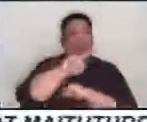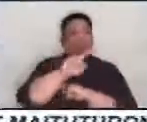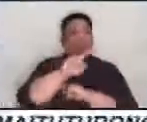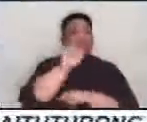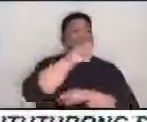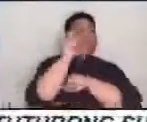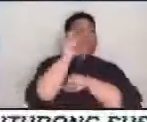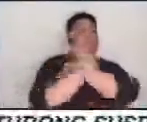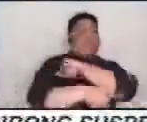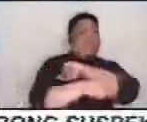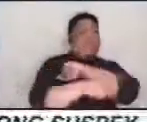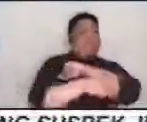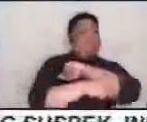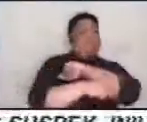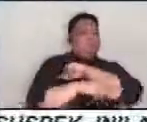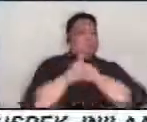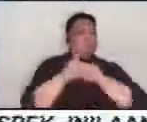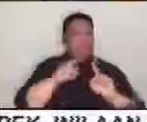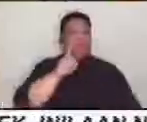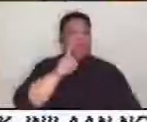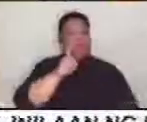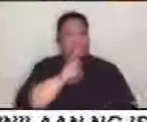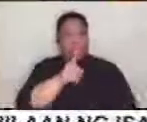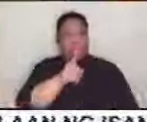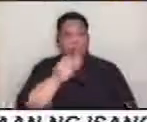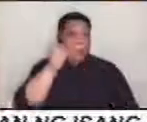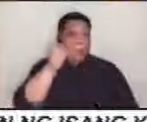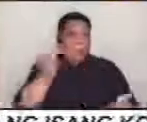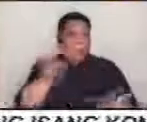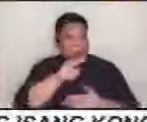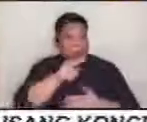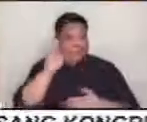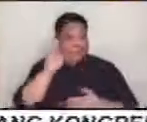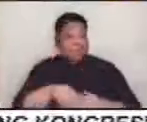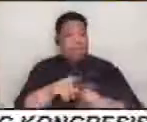Maraming salamat, Daniel Manalastas.